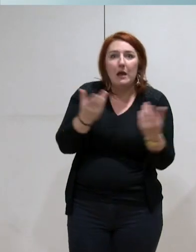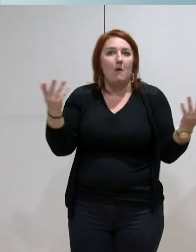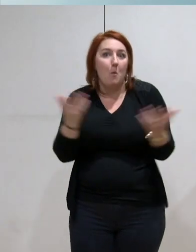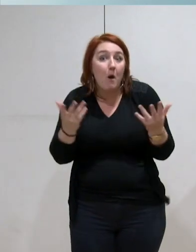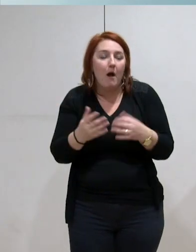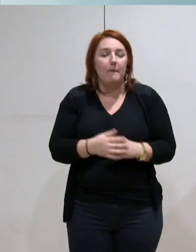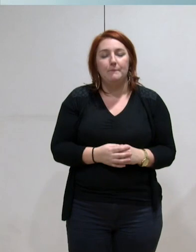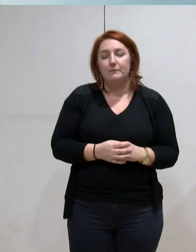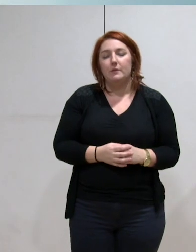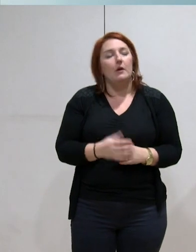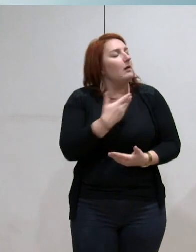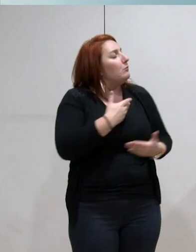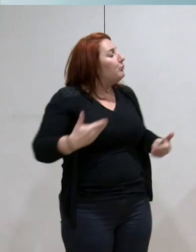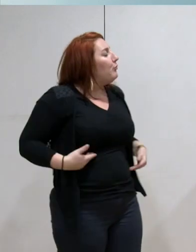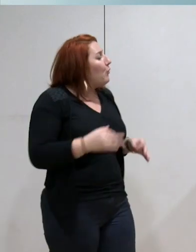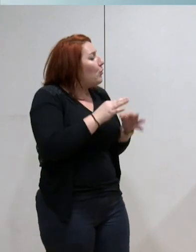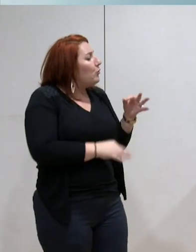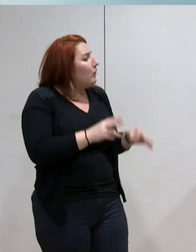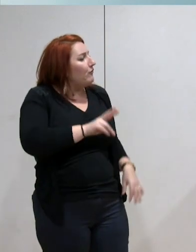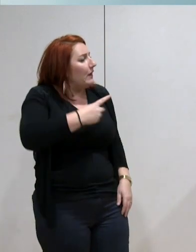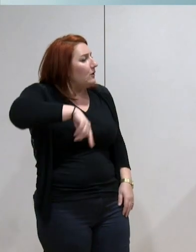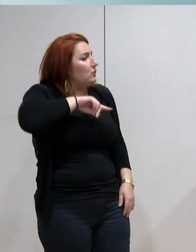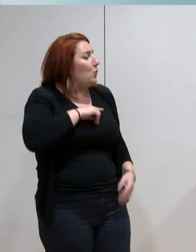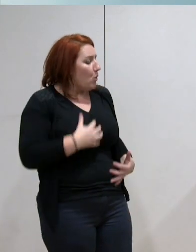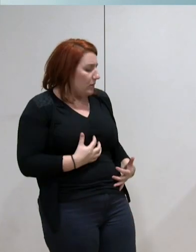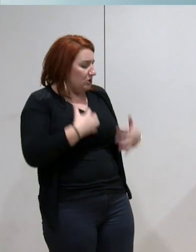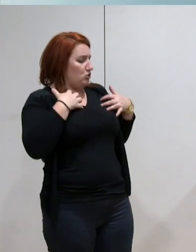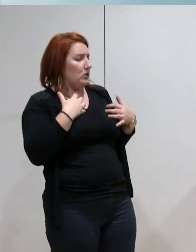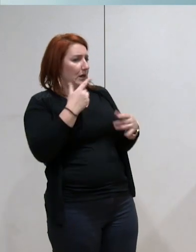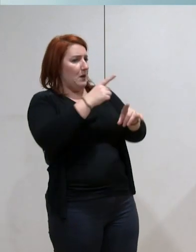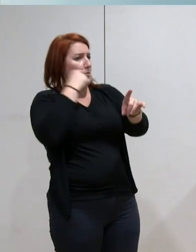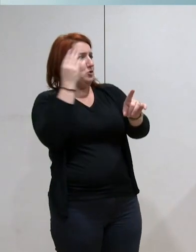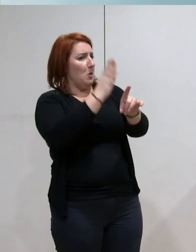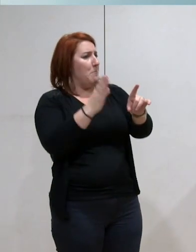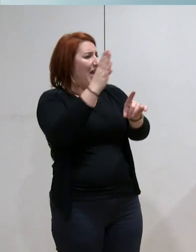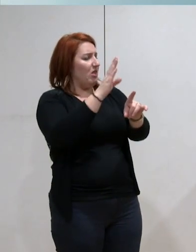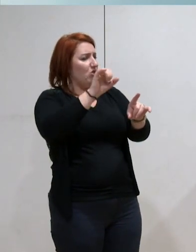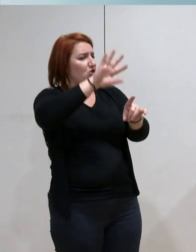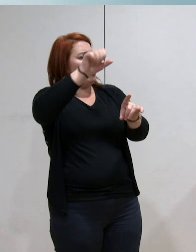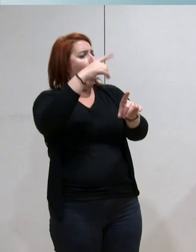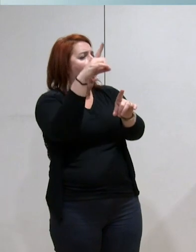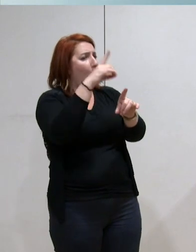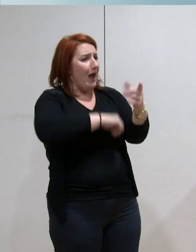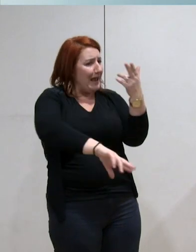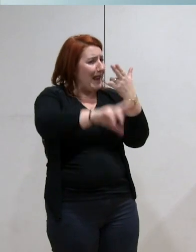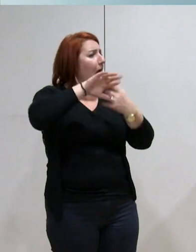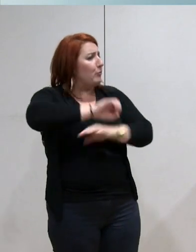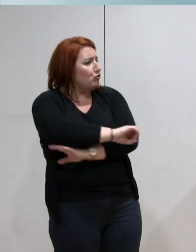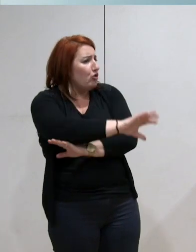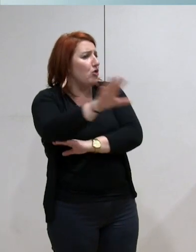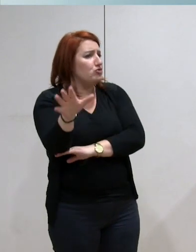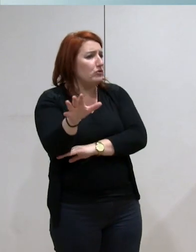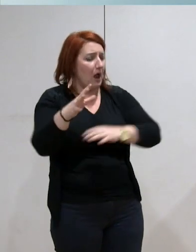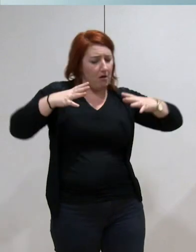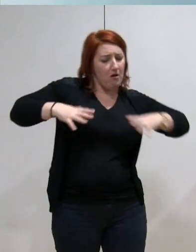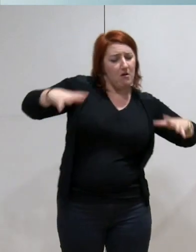point nous avons été choqués par les réponses de Monsieur Bertrand dans la presse disant défaussant sur un sur un agent de